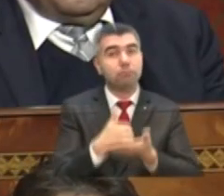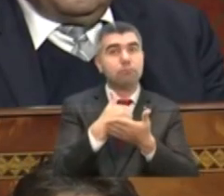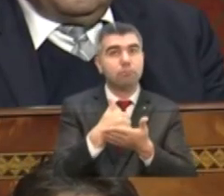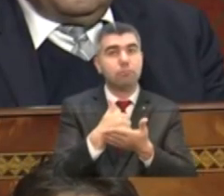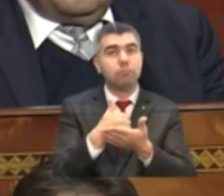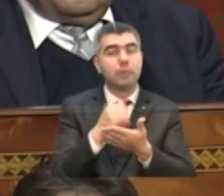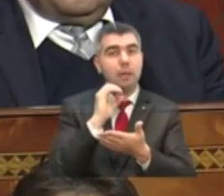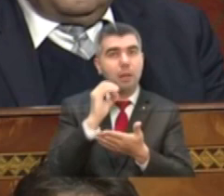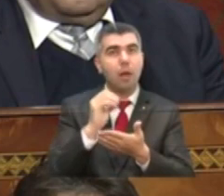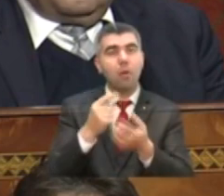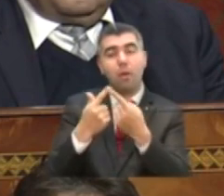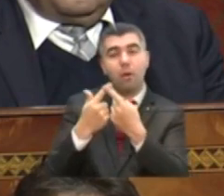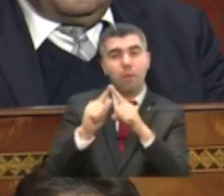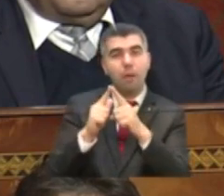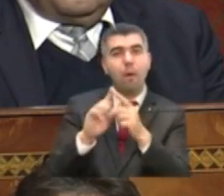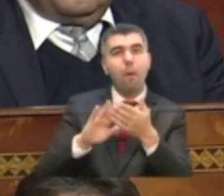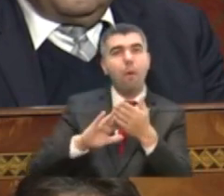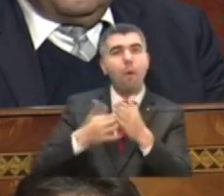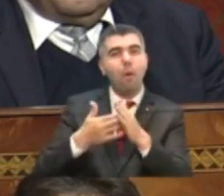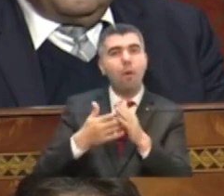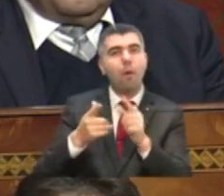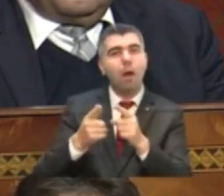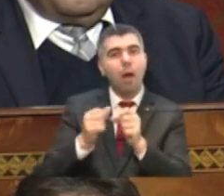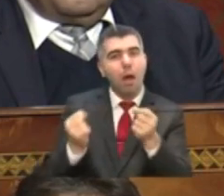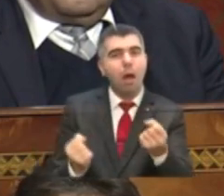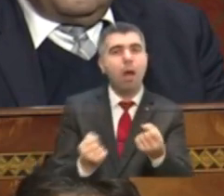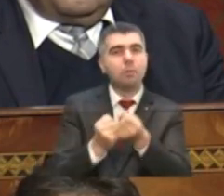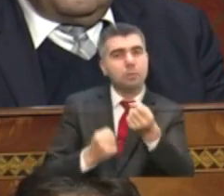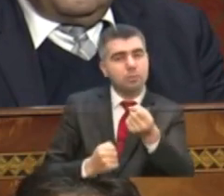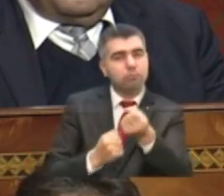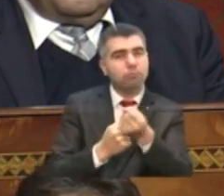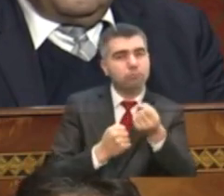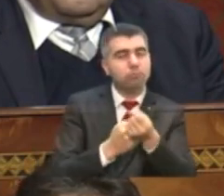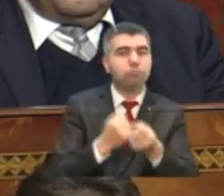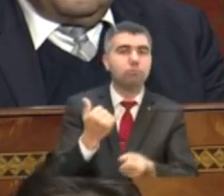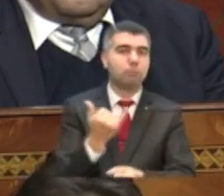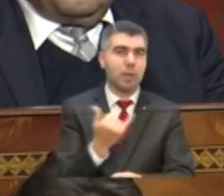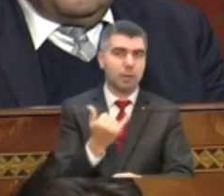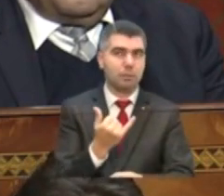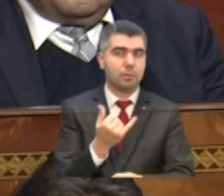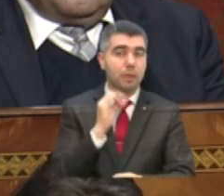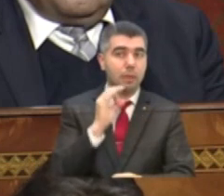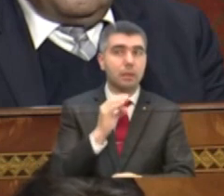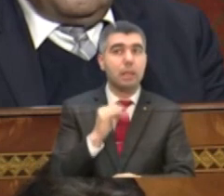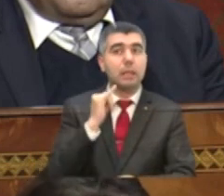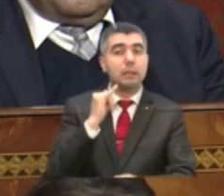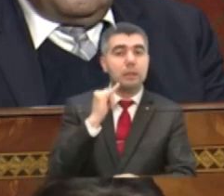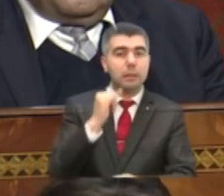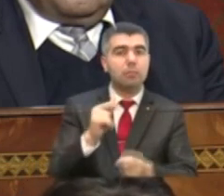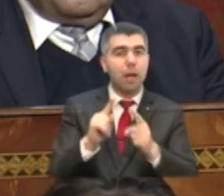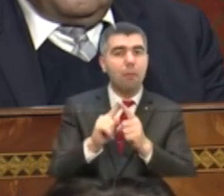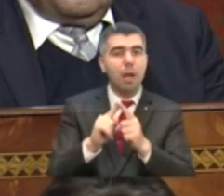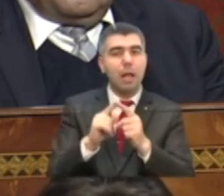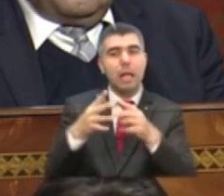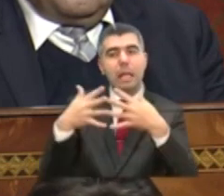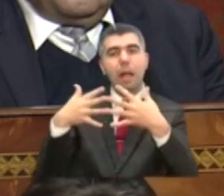أن تكون محركا دافعا لعجلة التقدم والتنمية، وعليه فمن الواجب علينا أن نضعه في صلب النموذج